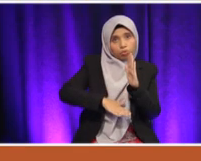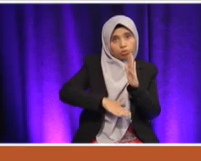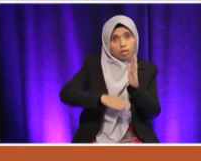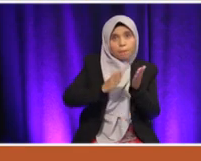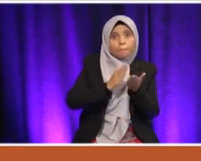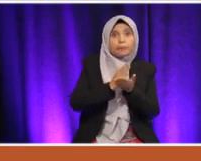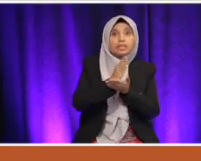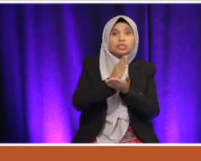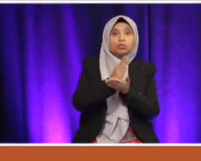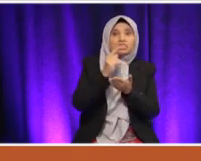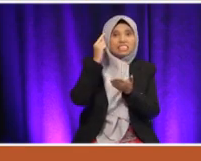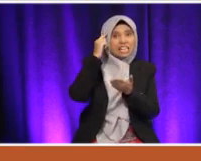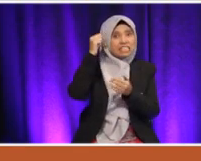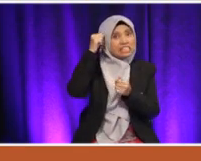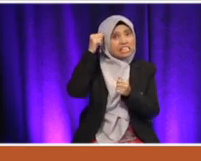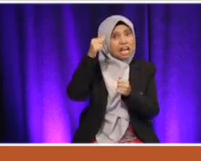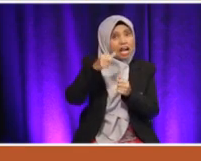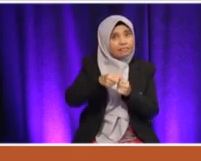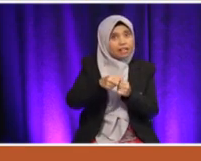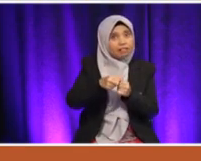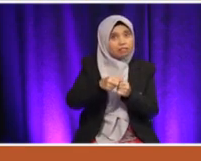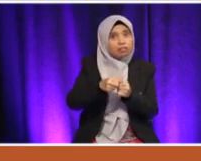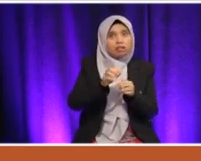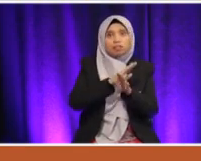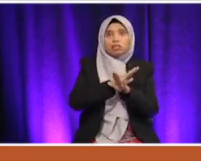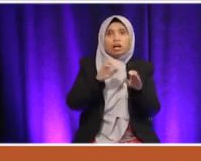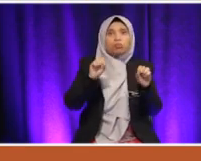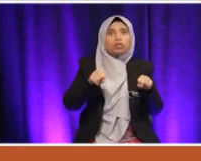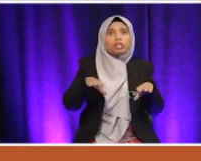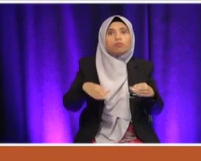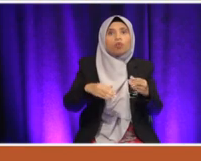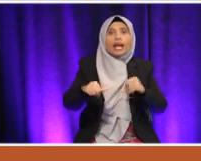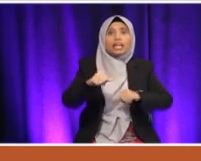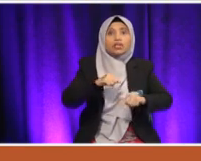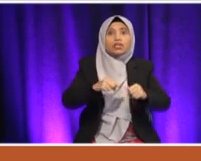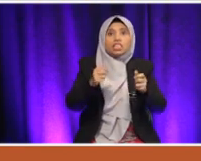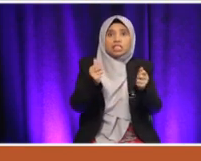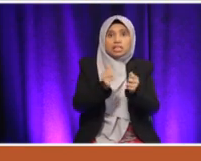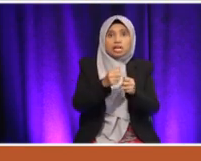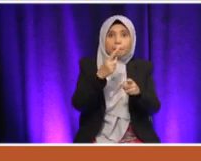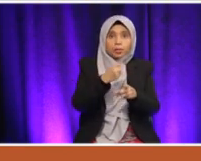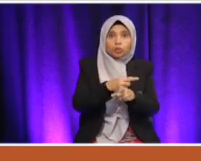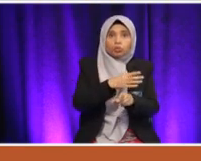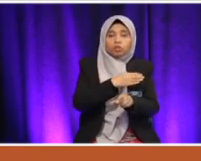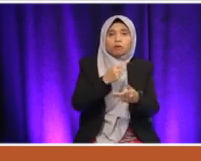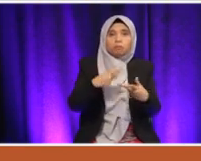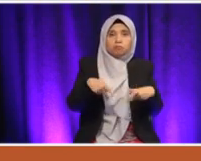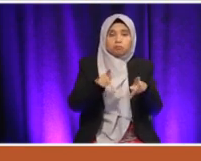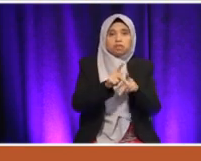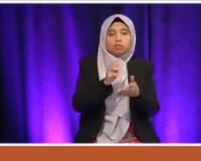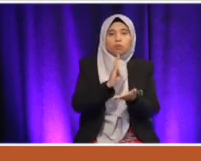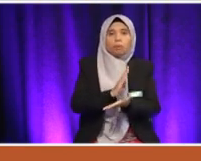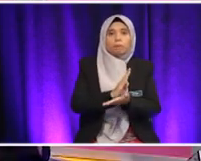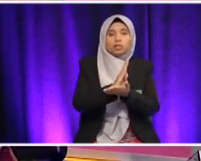ingatan yang menyebabkan seseorang tidak mampu melakukan aktivitas seharian dengan sempurna dan memerlukan bantuan orang lain itu